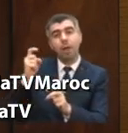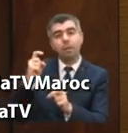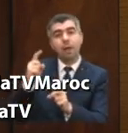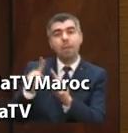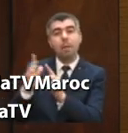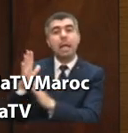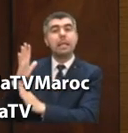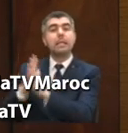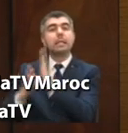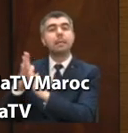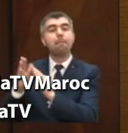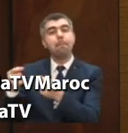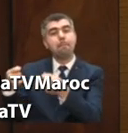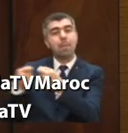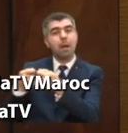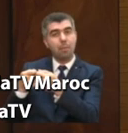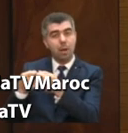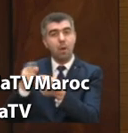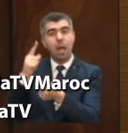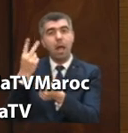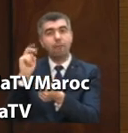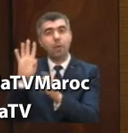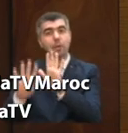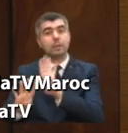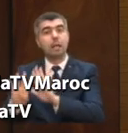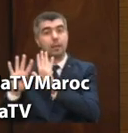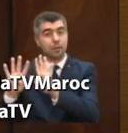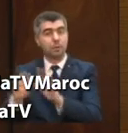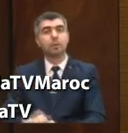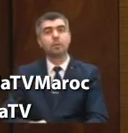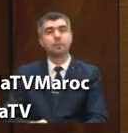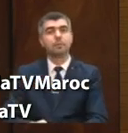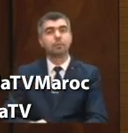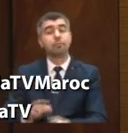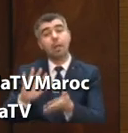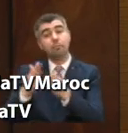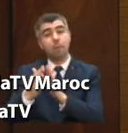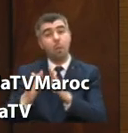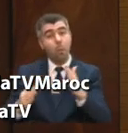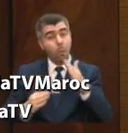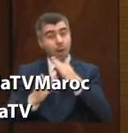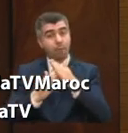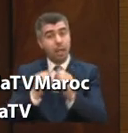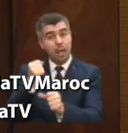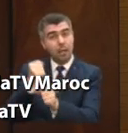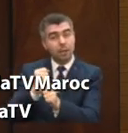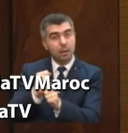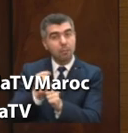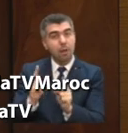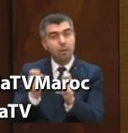به خلال نفس الشهر من سنة 2019، على أن لا يتعدى المتوقفين مؤقتا عن عملهم